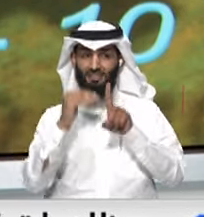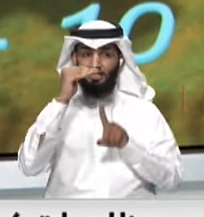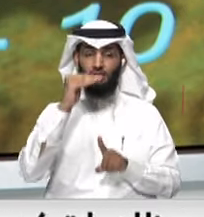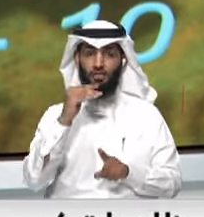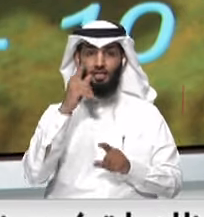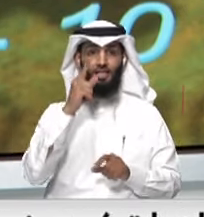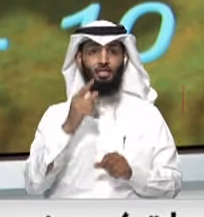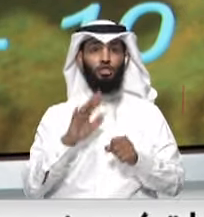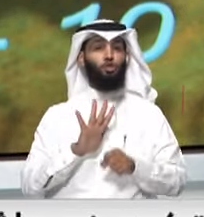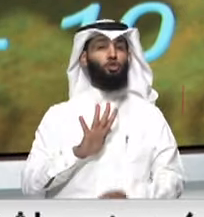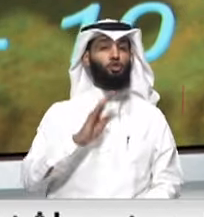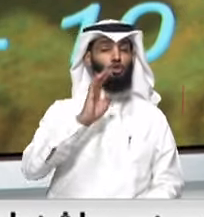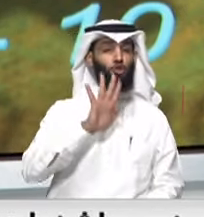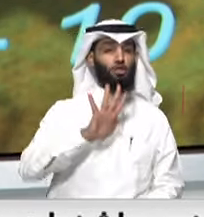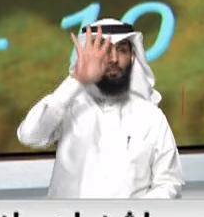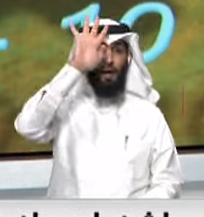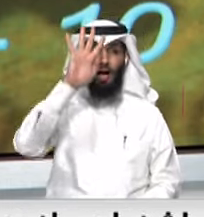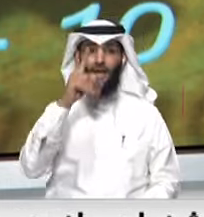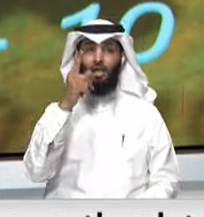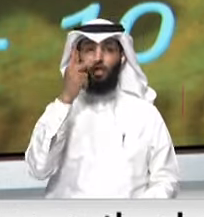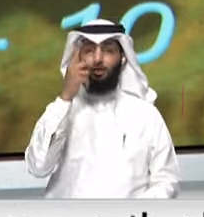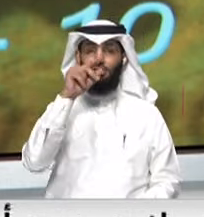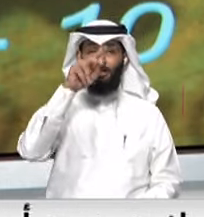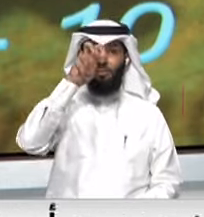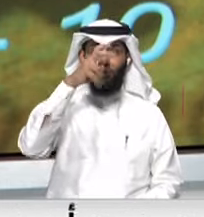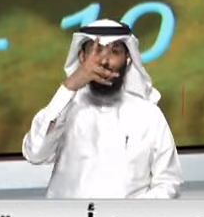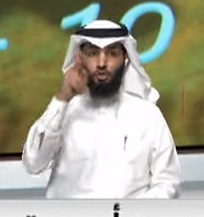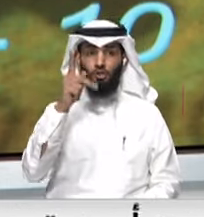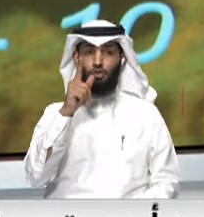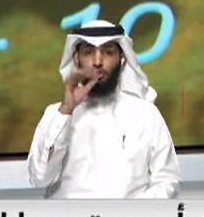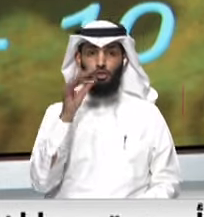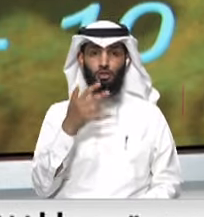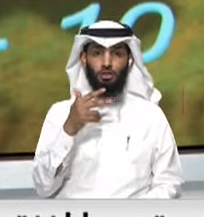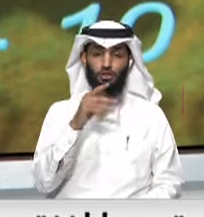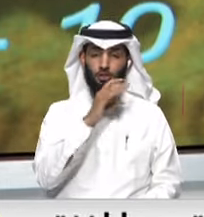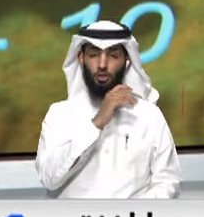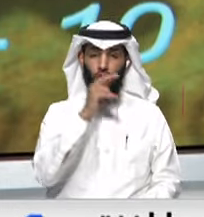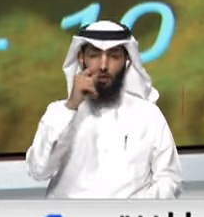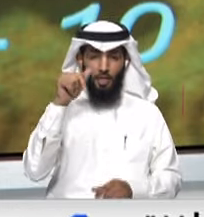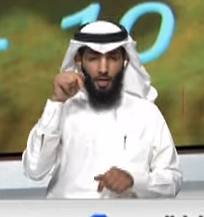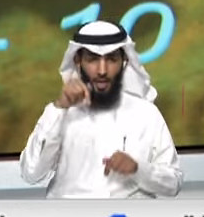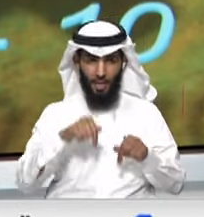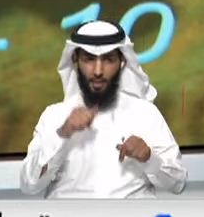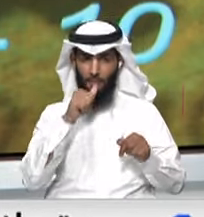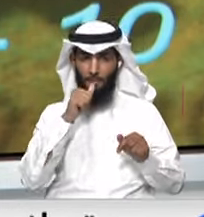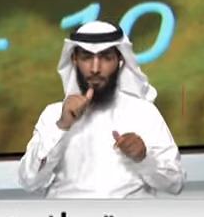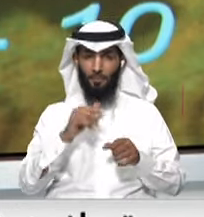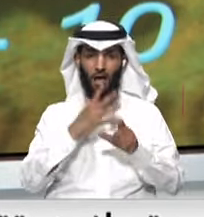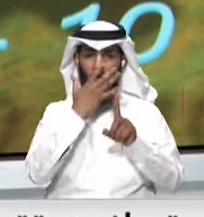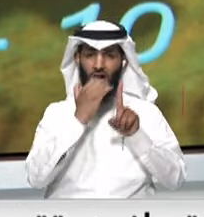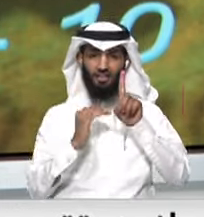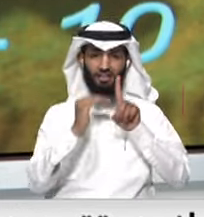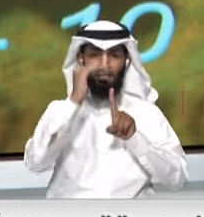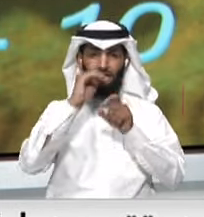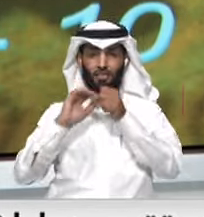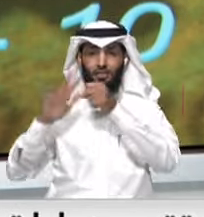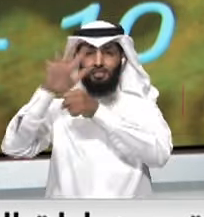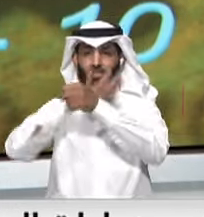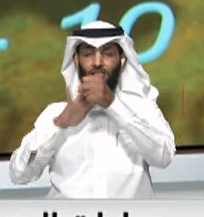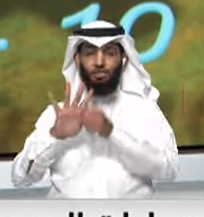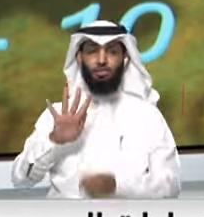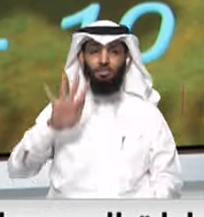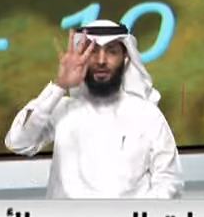درجه مئويه الشقايا والسالمي 26 درجه مئويه الوفره 27 درجه مئويه وفي جزرنا الشماليه